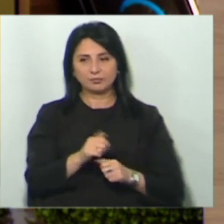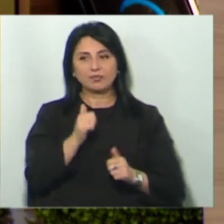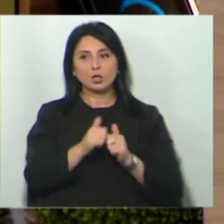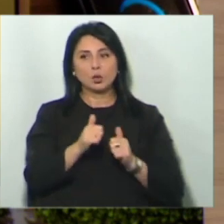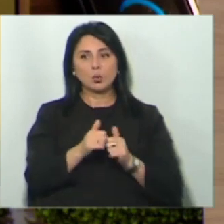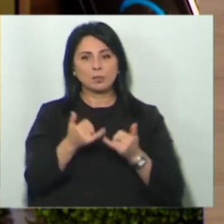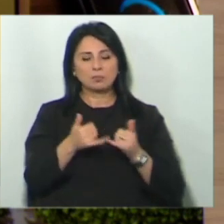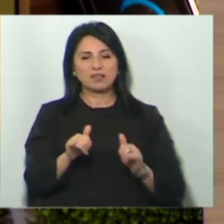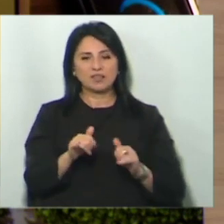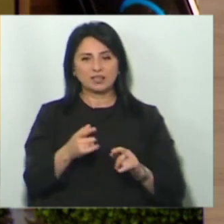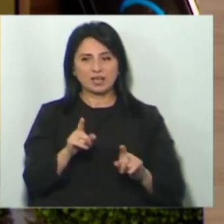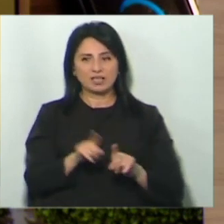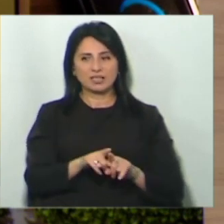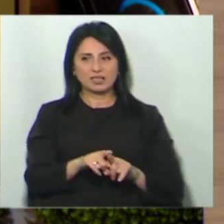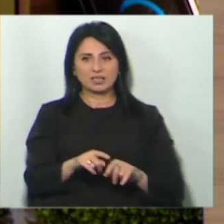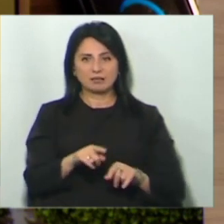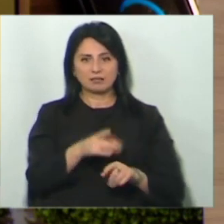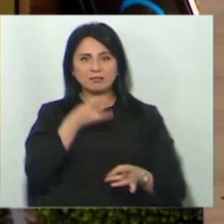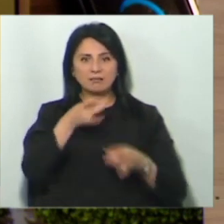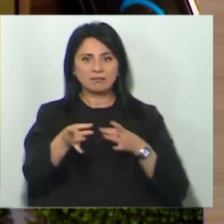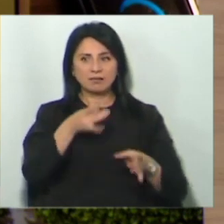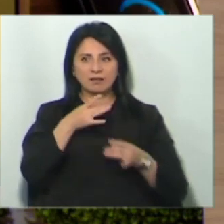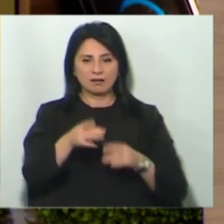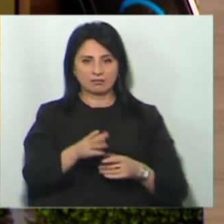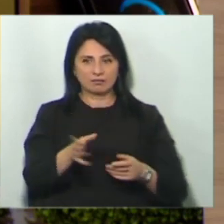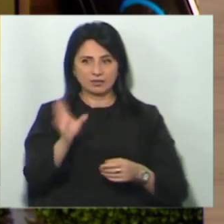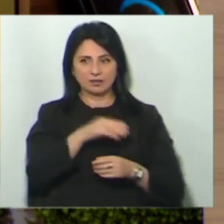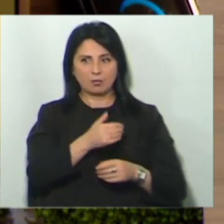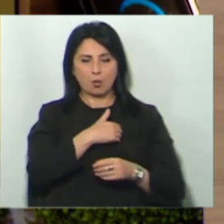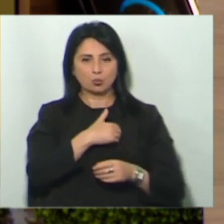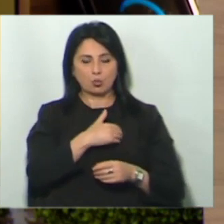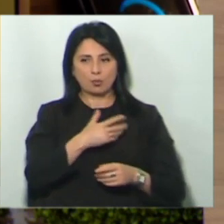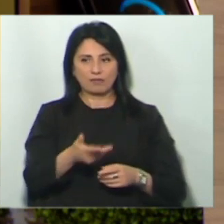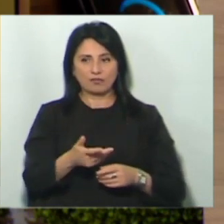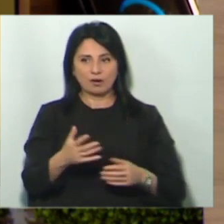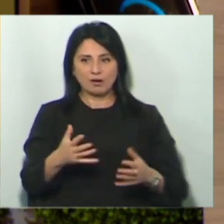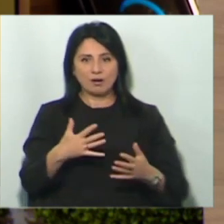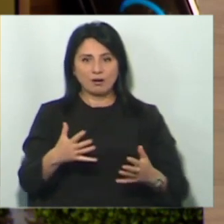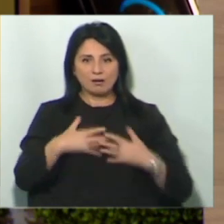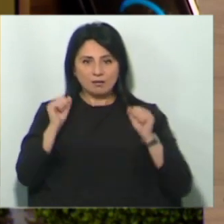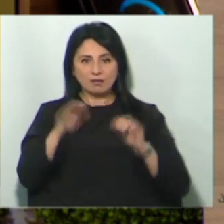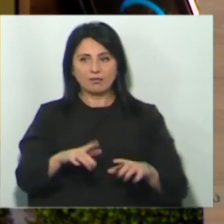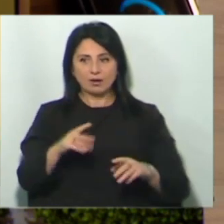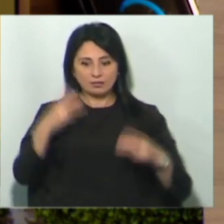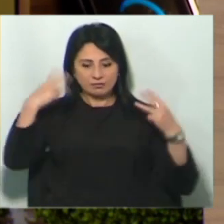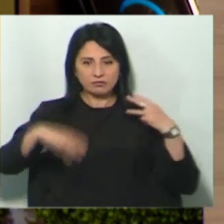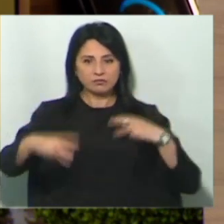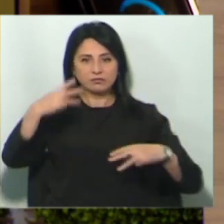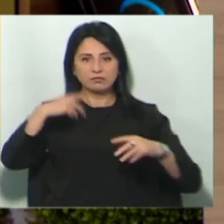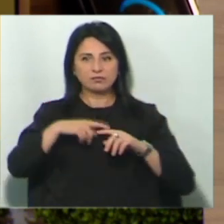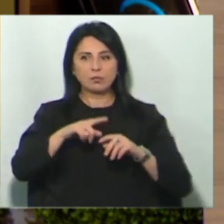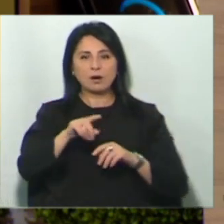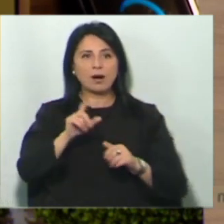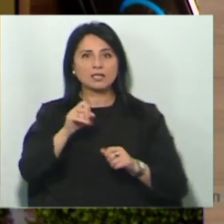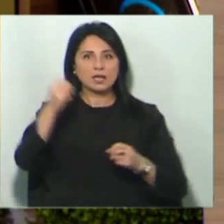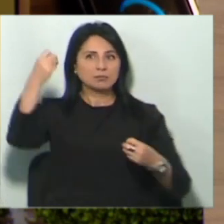ყოველთვის მიკვირდა კიდევაც აი ეს სწრაფვა და მონდომება და ის ენერგიის დახარჯვა, რაცაც ვანდომებენ ჩვენი მოქალაქეები